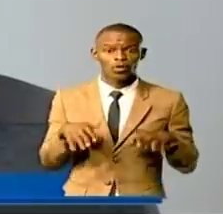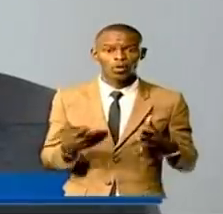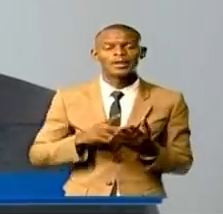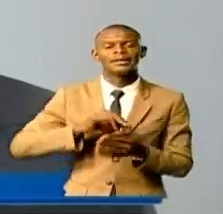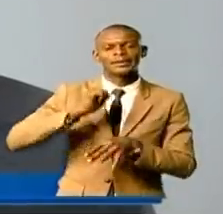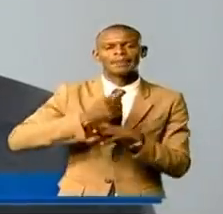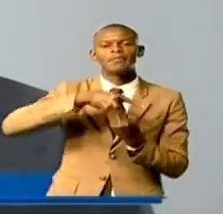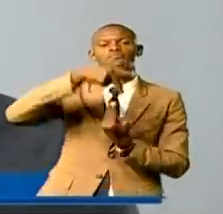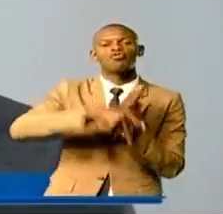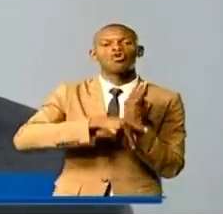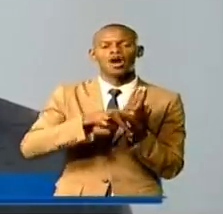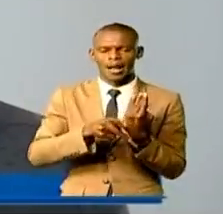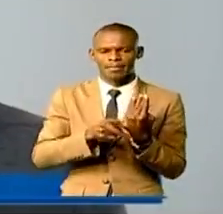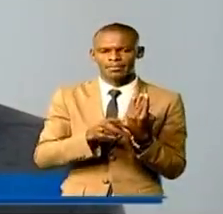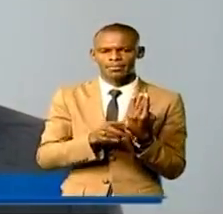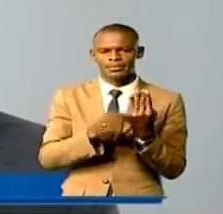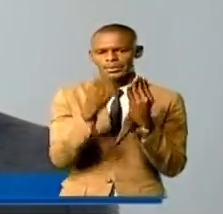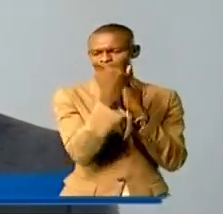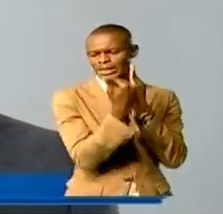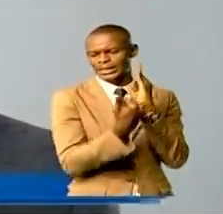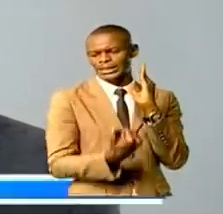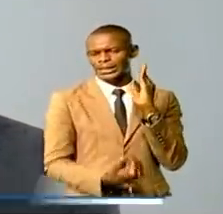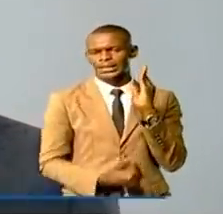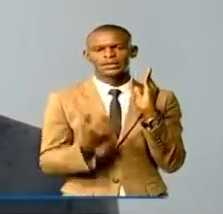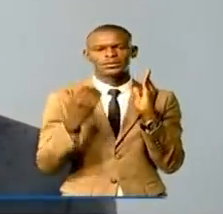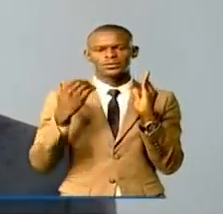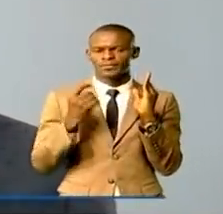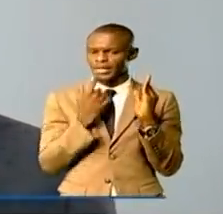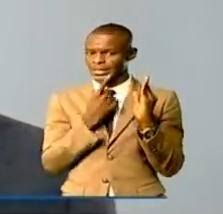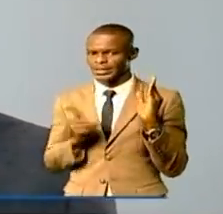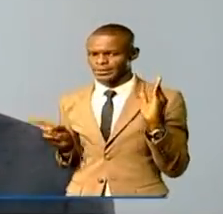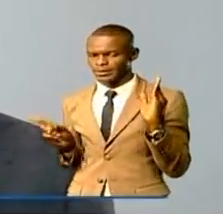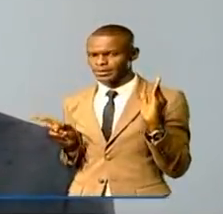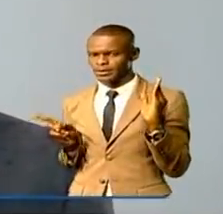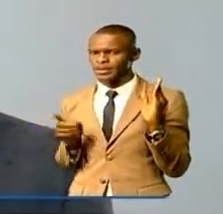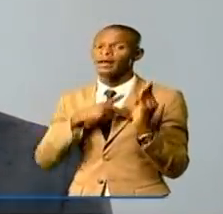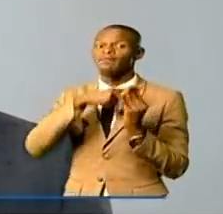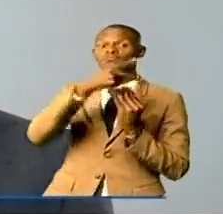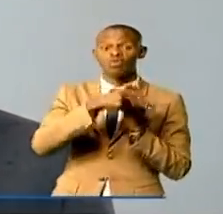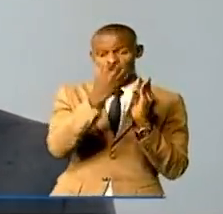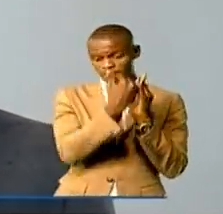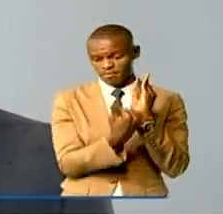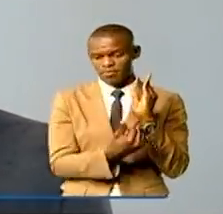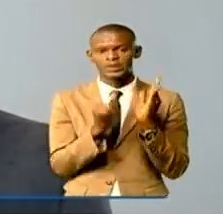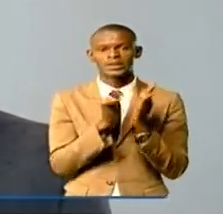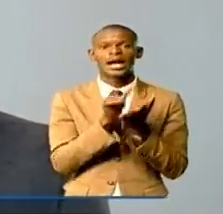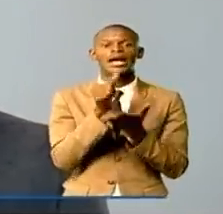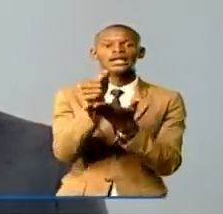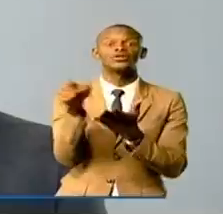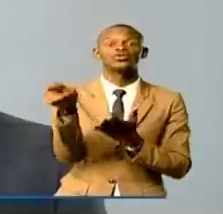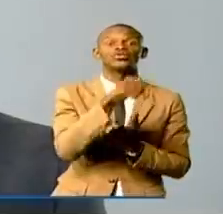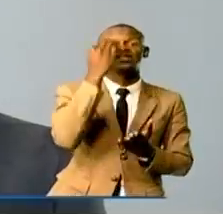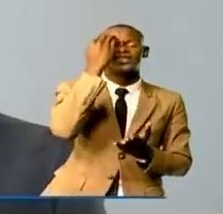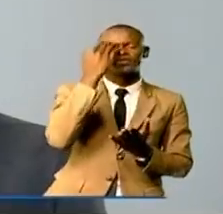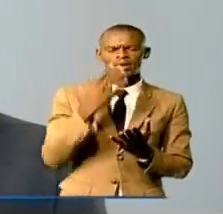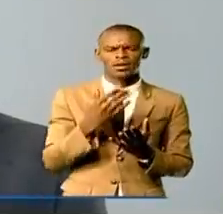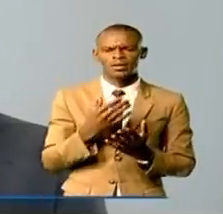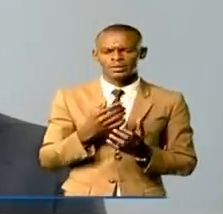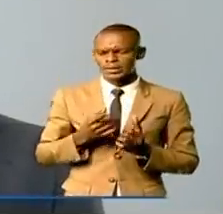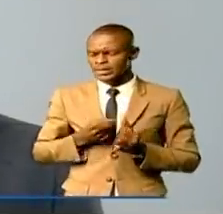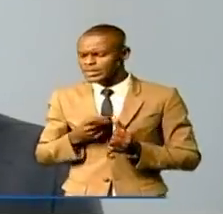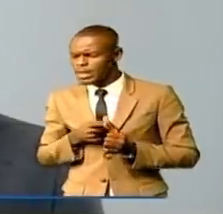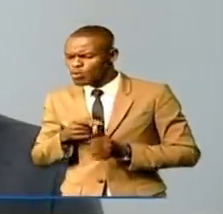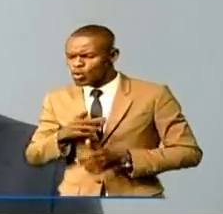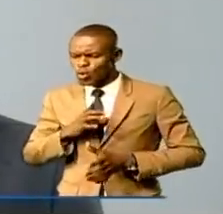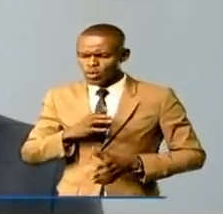avoir les priorités en matière de recherche sur le tabac. C'est à partir de ces priorités-là que